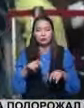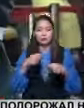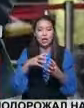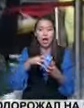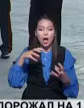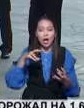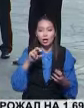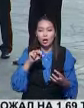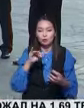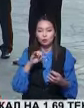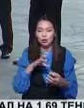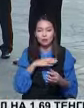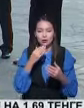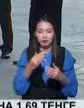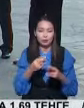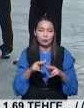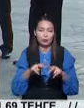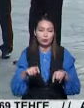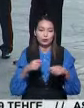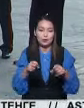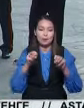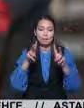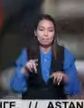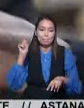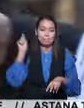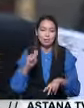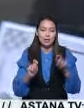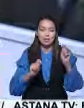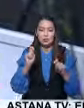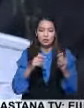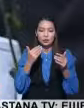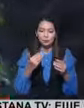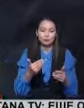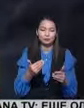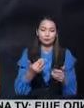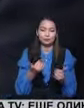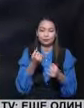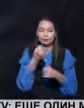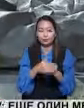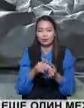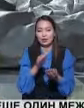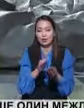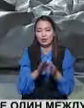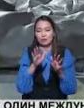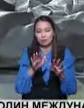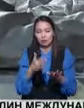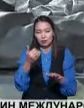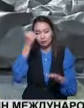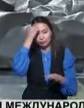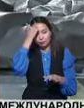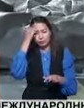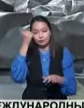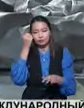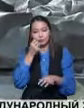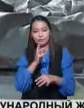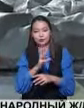места сражения казахстанских героев. Ее доставила специально прибывшая делегация. Капсула будет захоронена на центральном кладбище Алматы. Передавая землю,